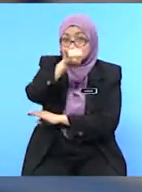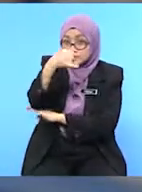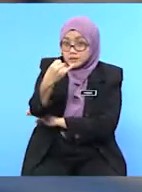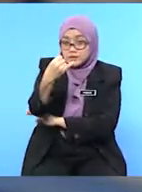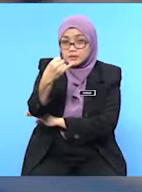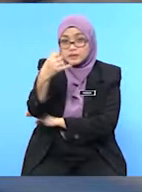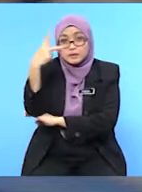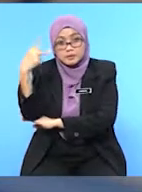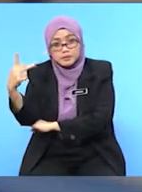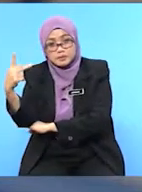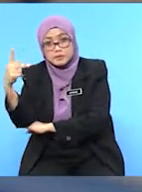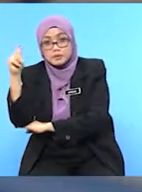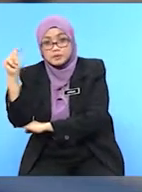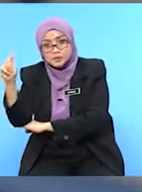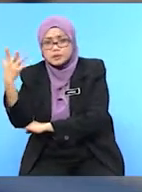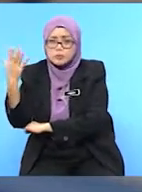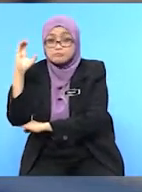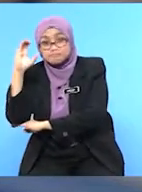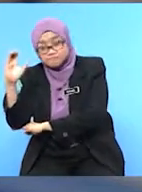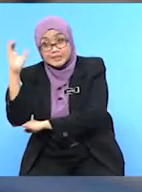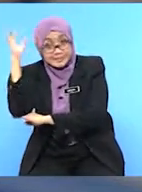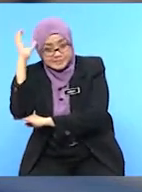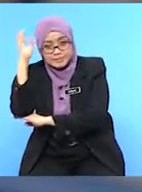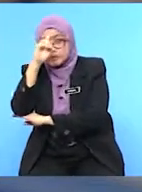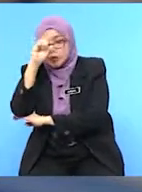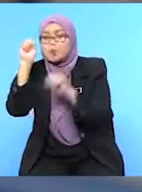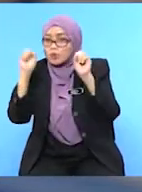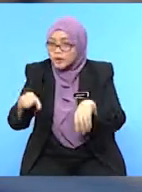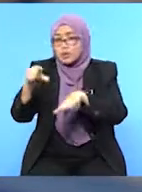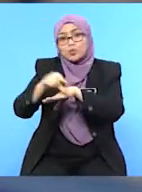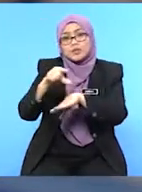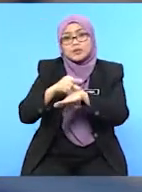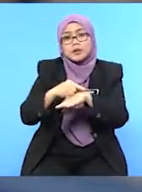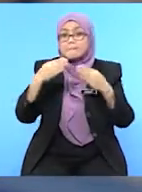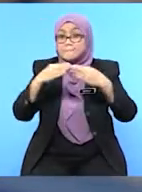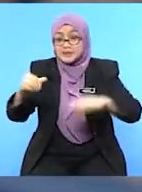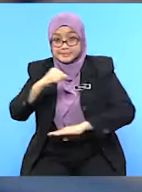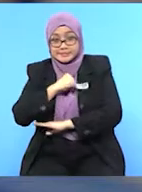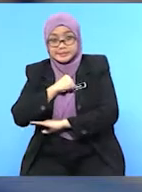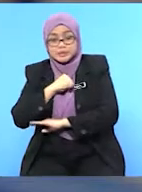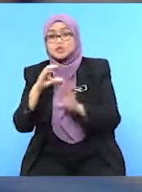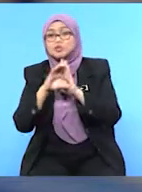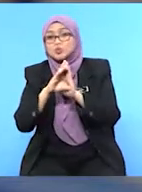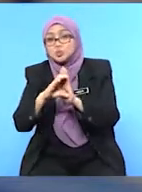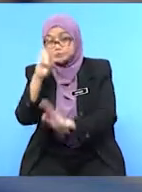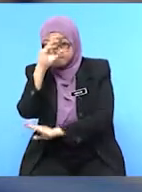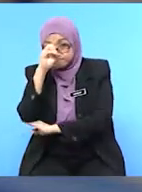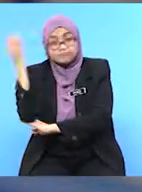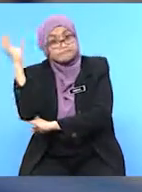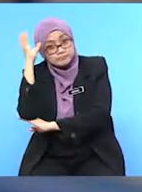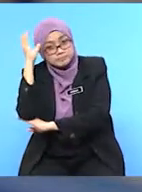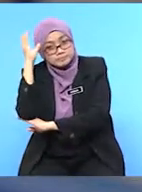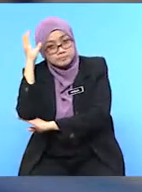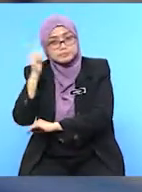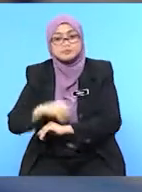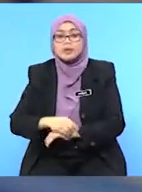gule dibenarkan menggunakan bahasa ibunda masing-masing tetapi Abbas kebangsaan wajib dia jadi sekolah jenis